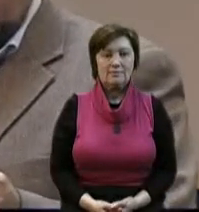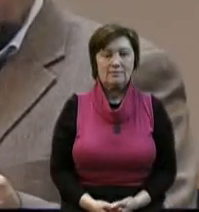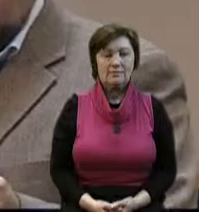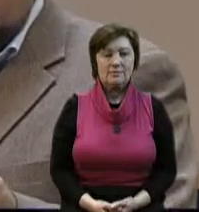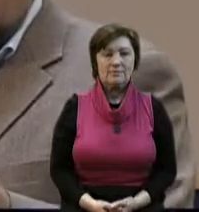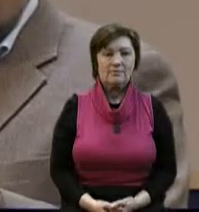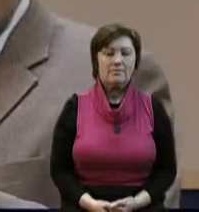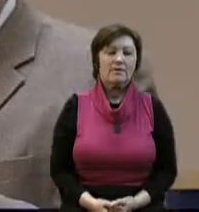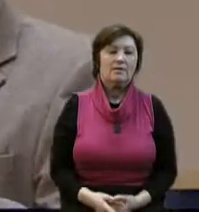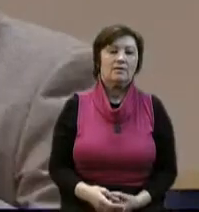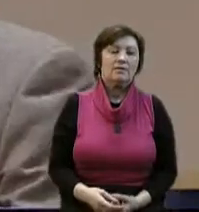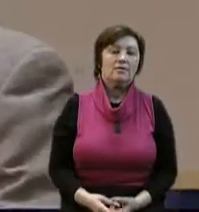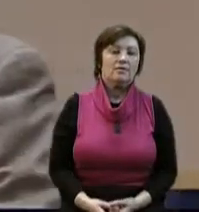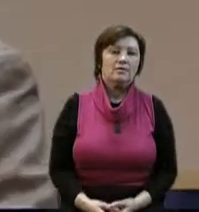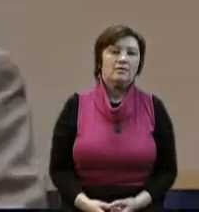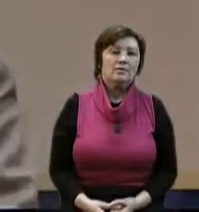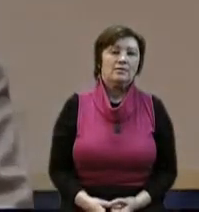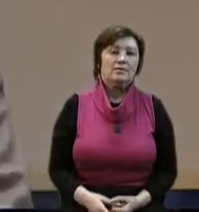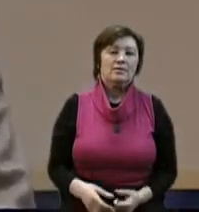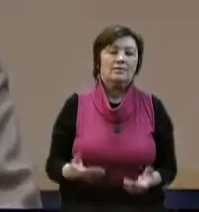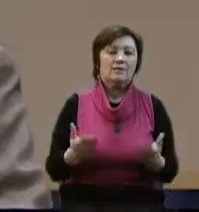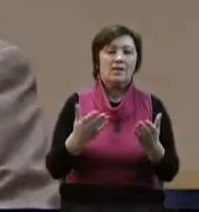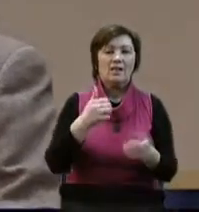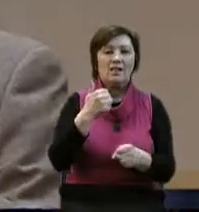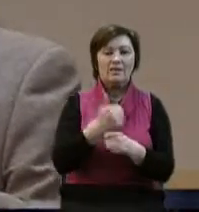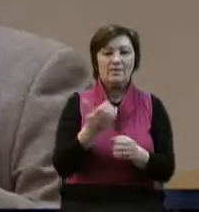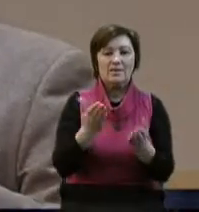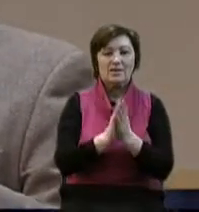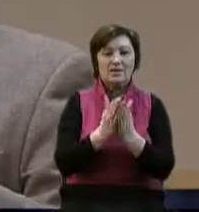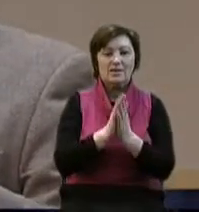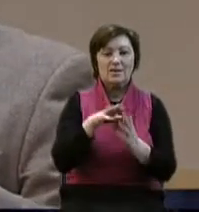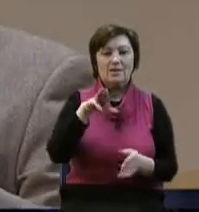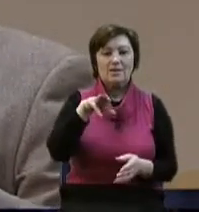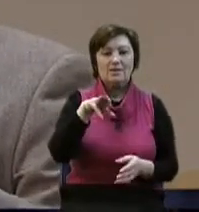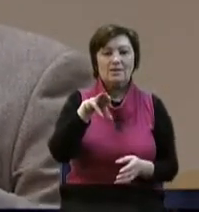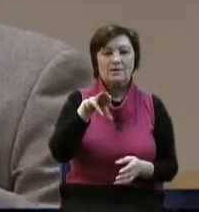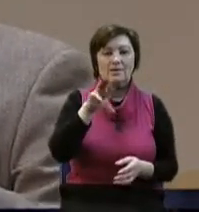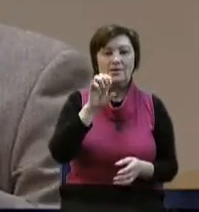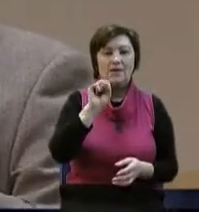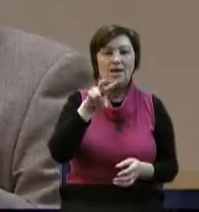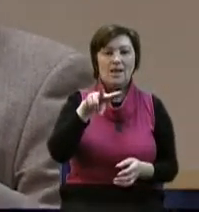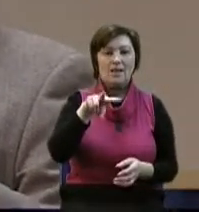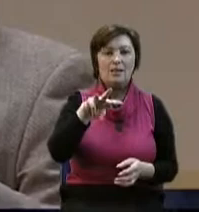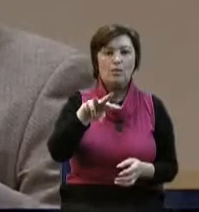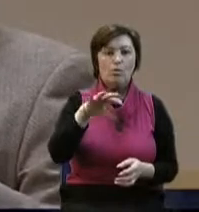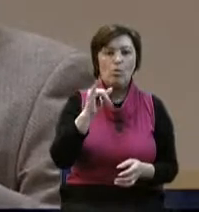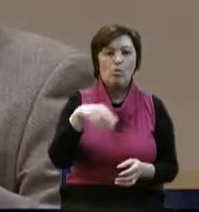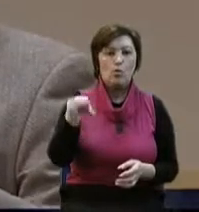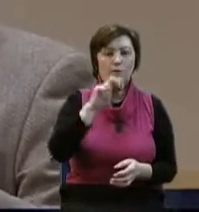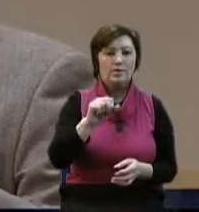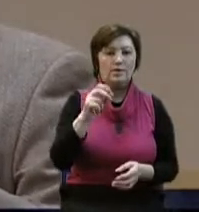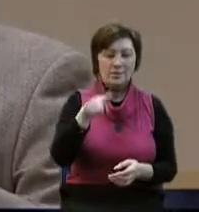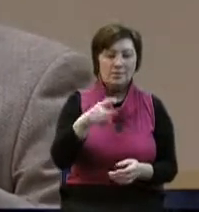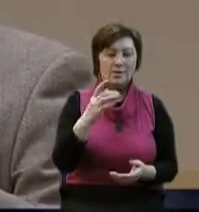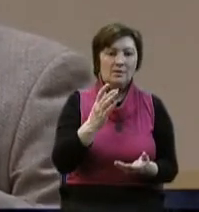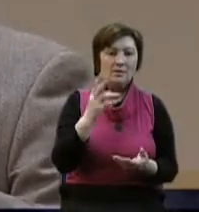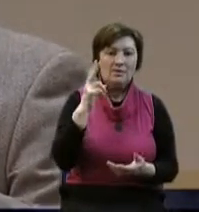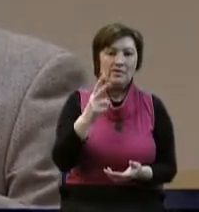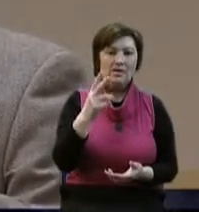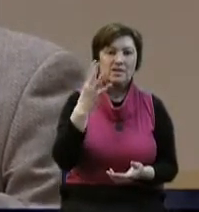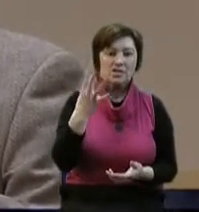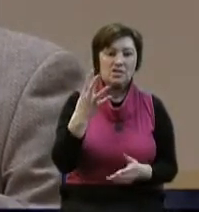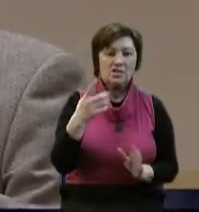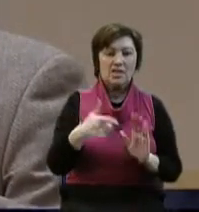Только один раздел Талмуда, главного собрания еврейских традиций, содержит 24 главы. Только в